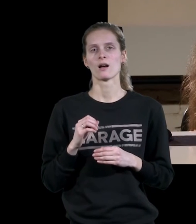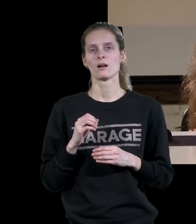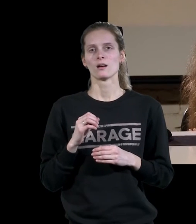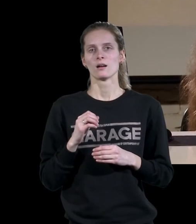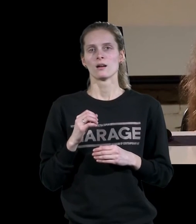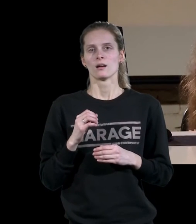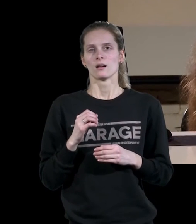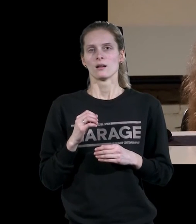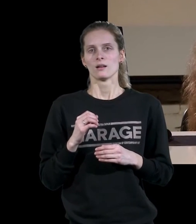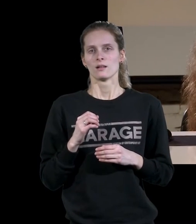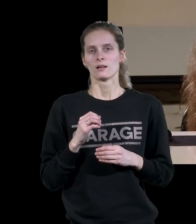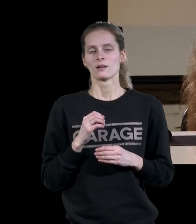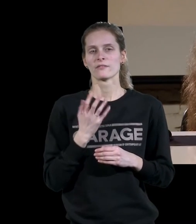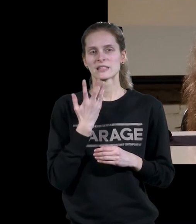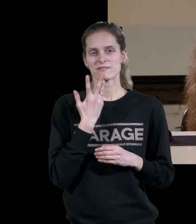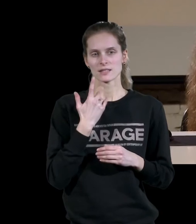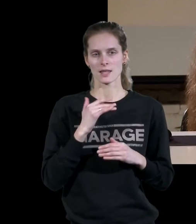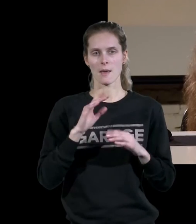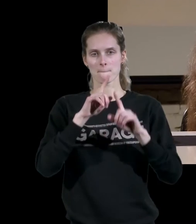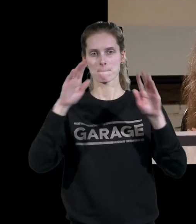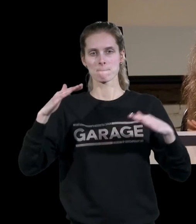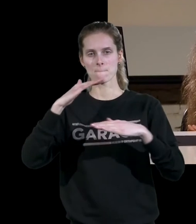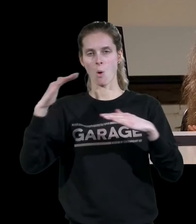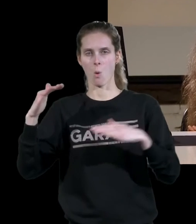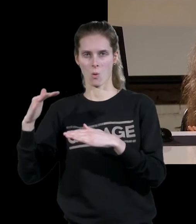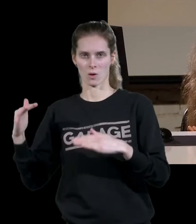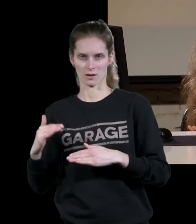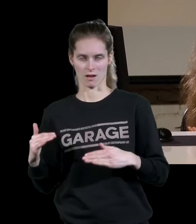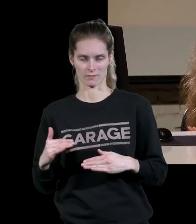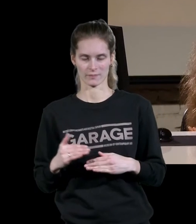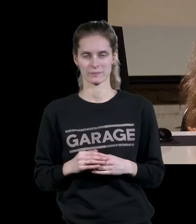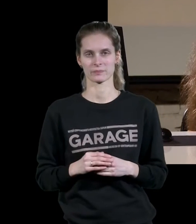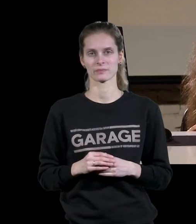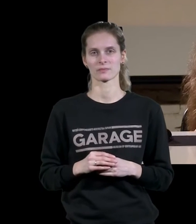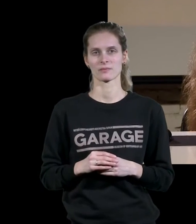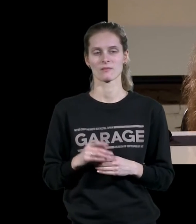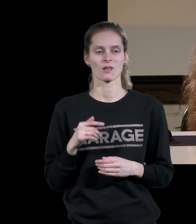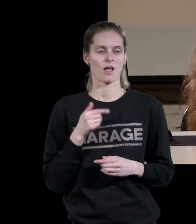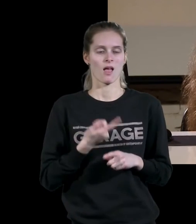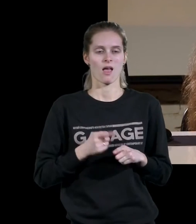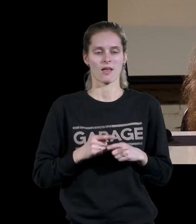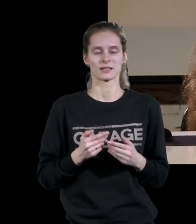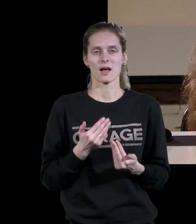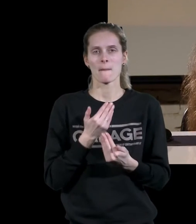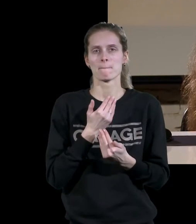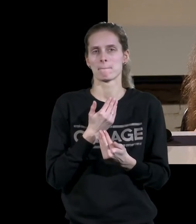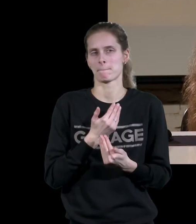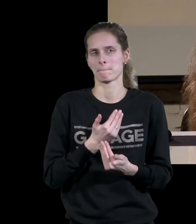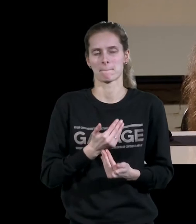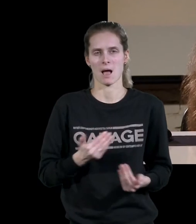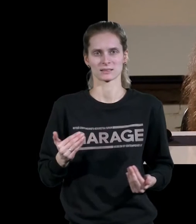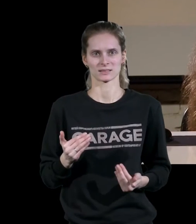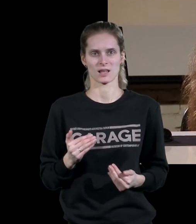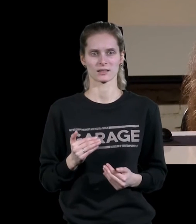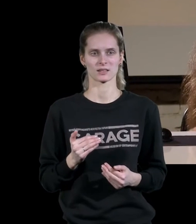50-е годы прошлого века и было, наверное, таким последним величайшим подъемом живописи,